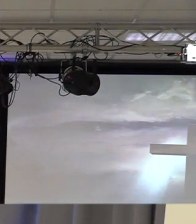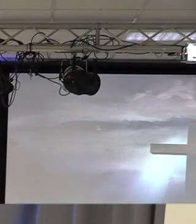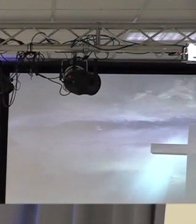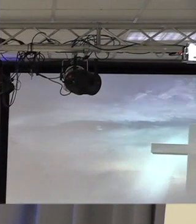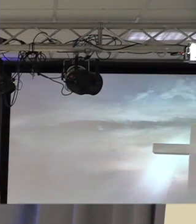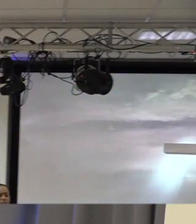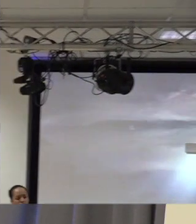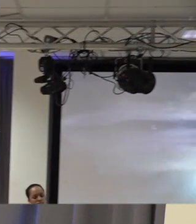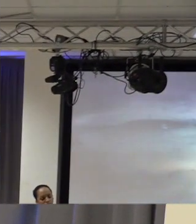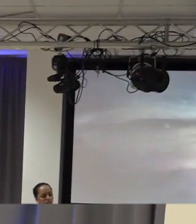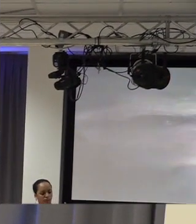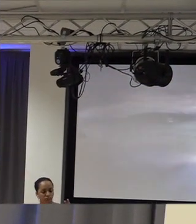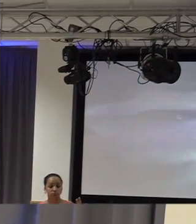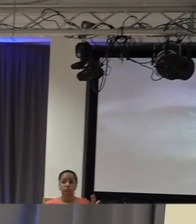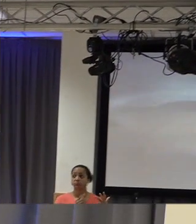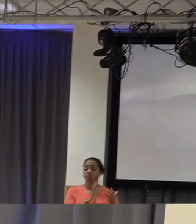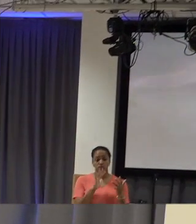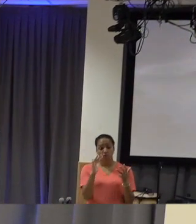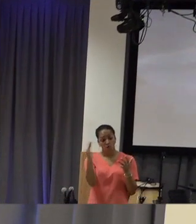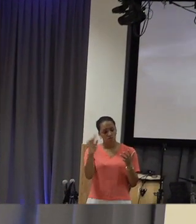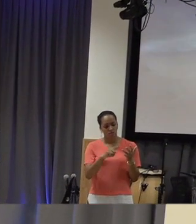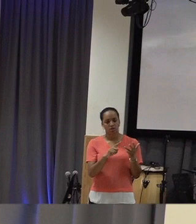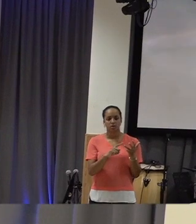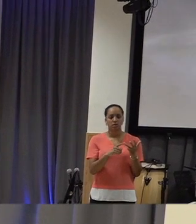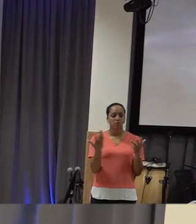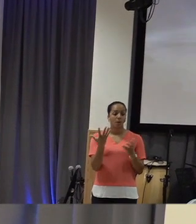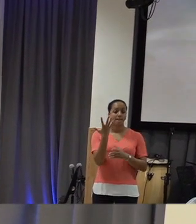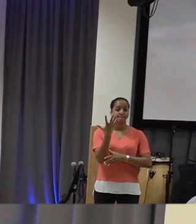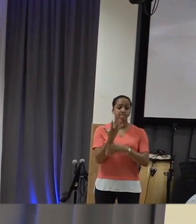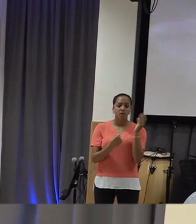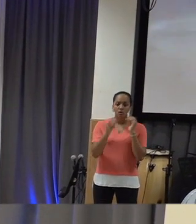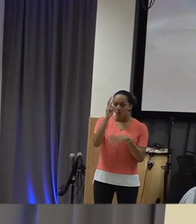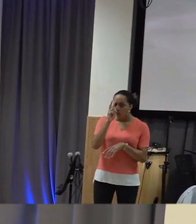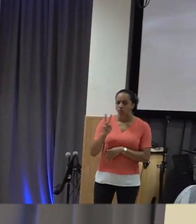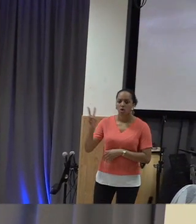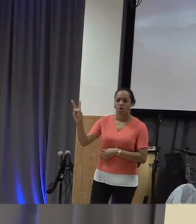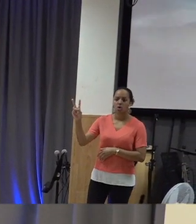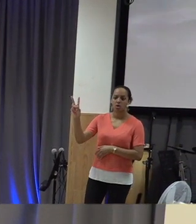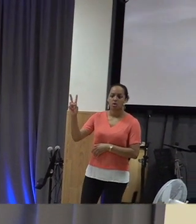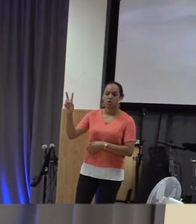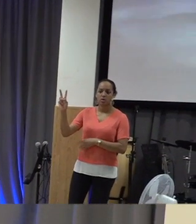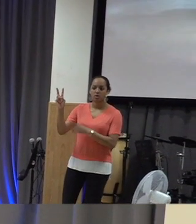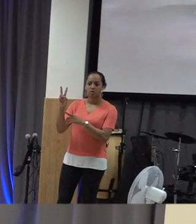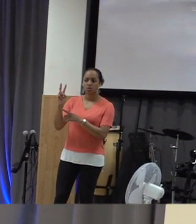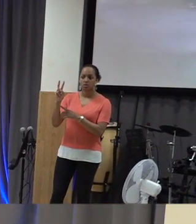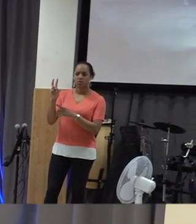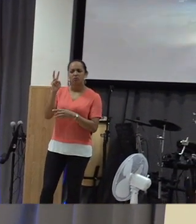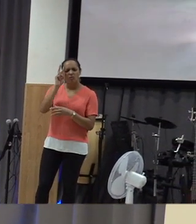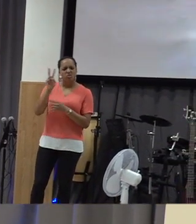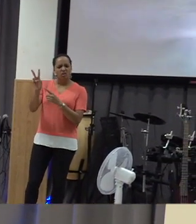après l'inconstance. La quatrième chose, ça serait le manque d'honneur. Le manque d'honneur. Qu'est-ce que